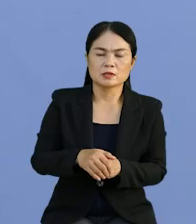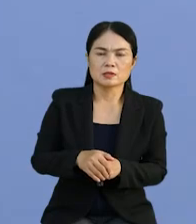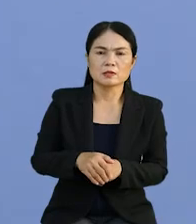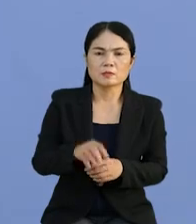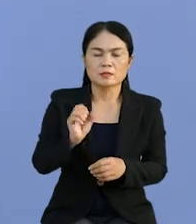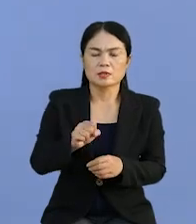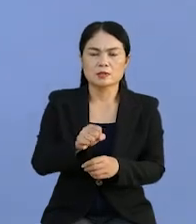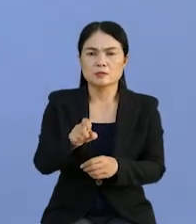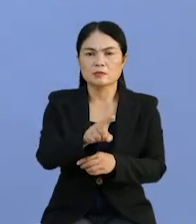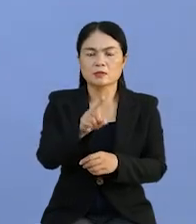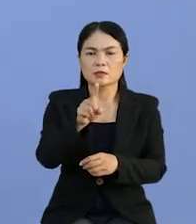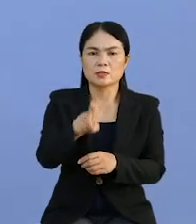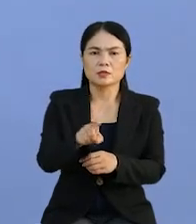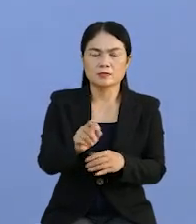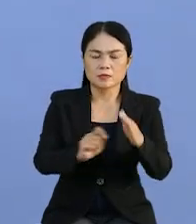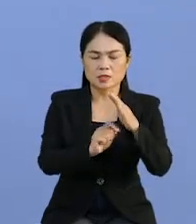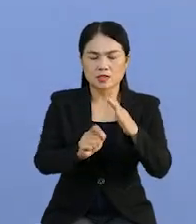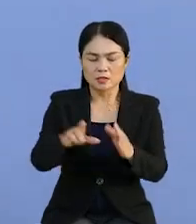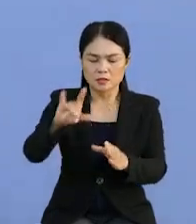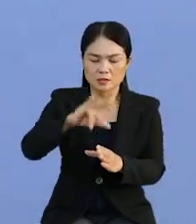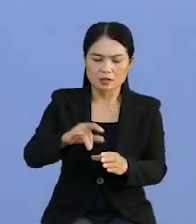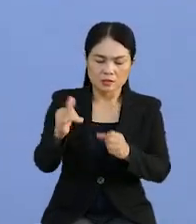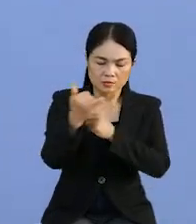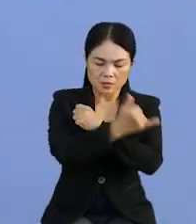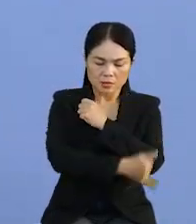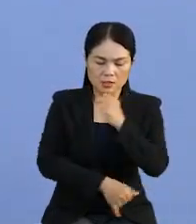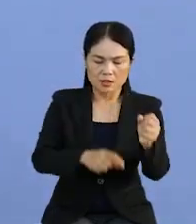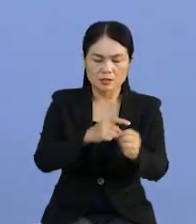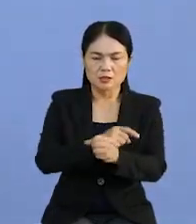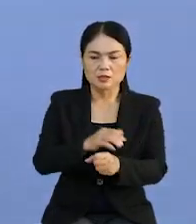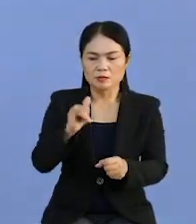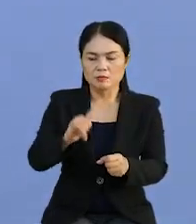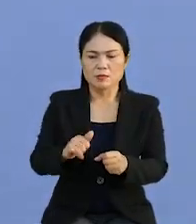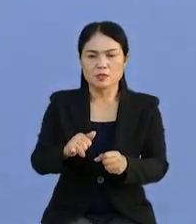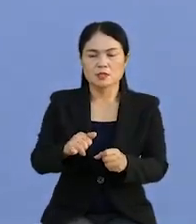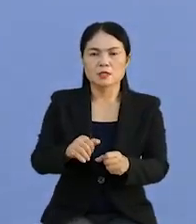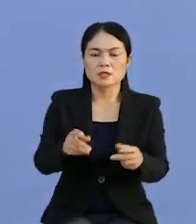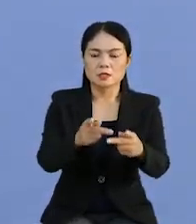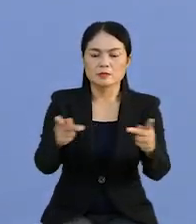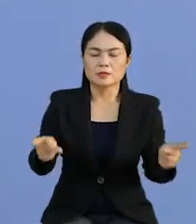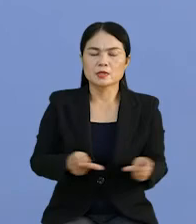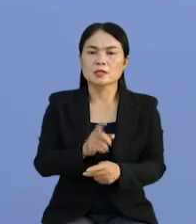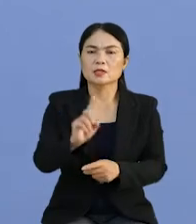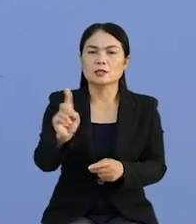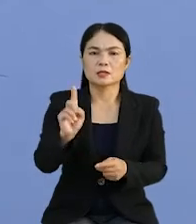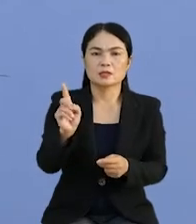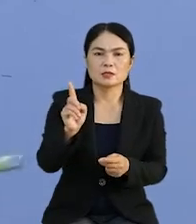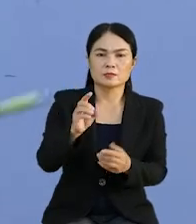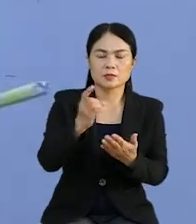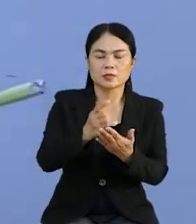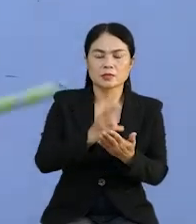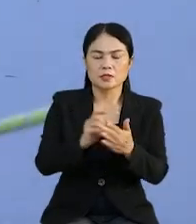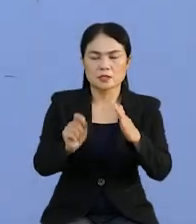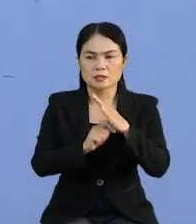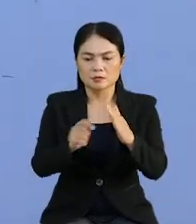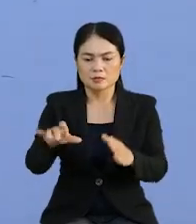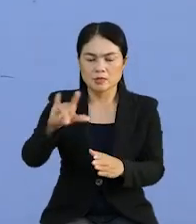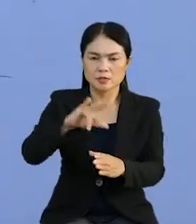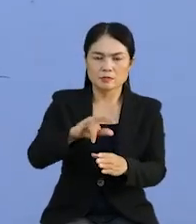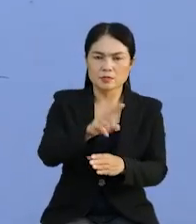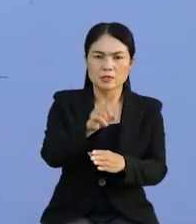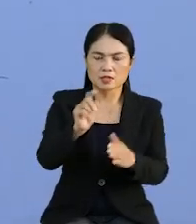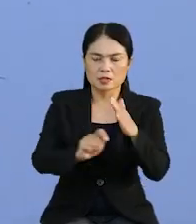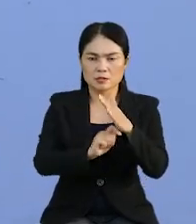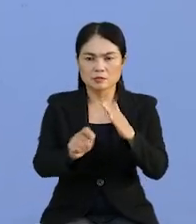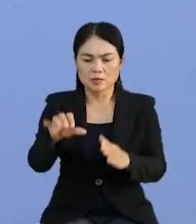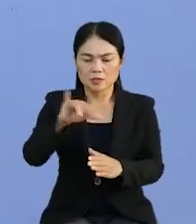าตาตาไรเปล่งกาดโปรตีเยอะทัดเนื้อกันไลน่าคละบ้านไม่เรียนเยอะไรเปล่งกาดจังตาไร